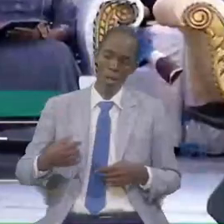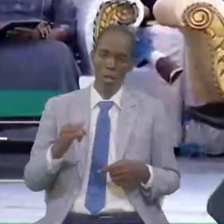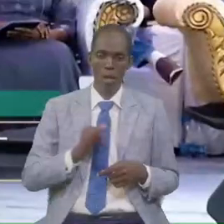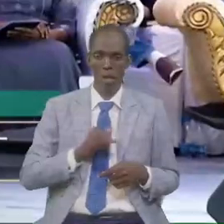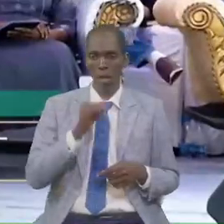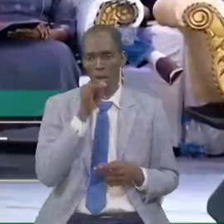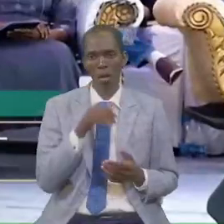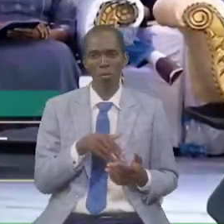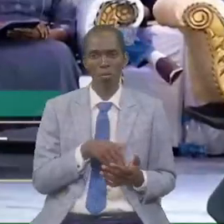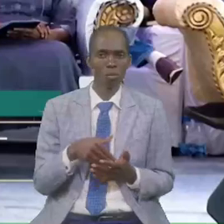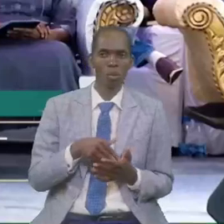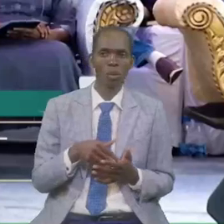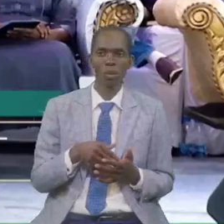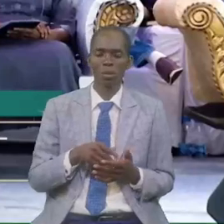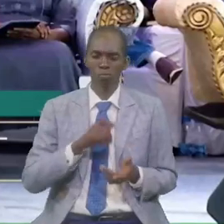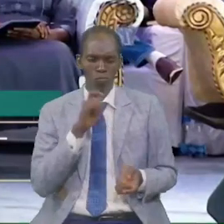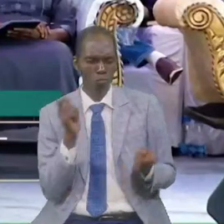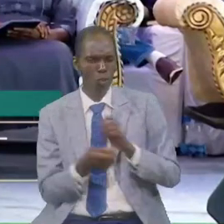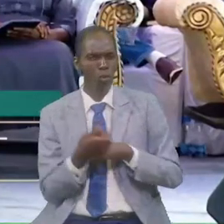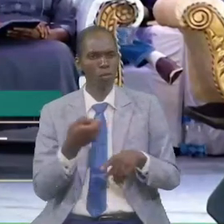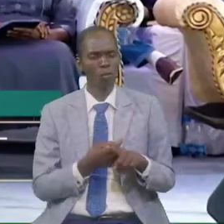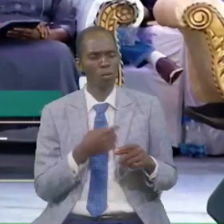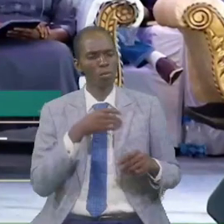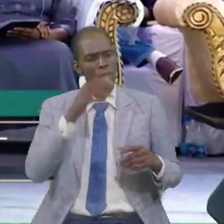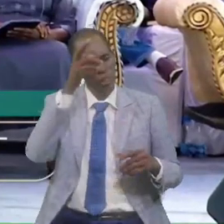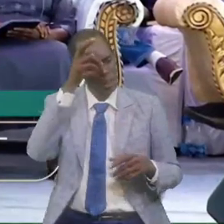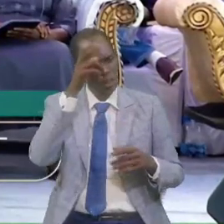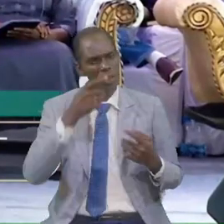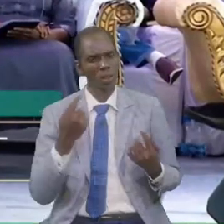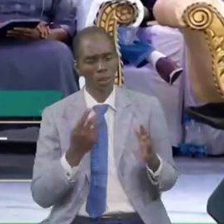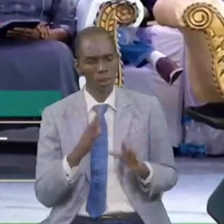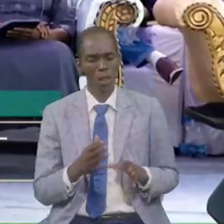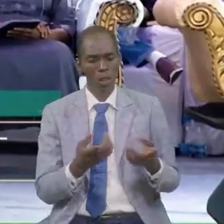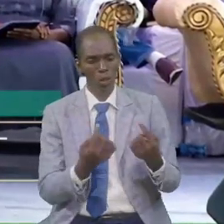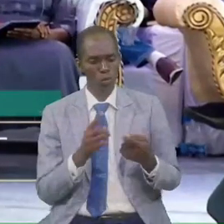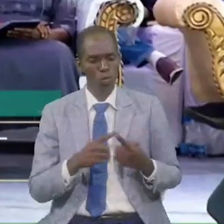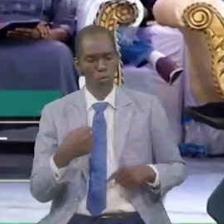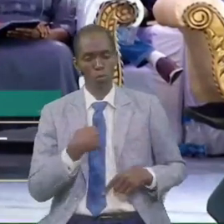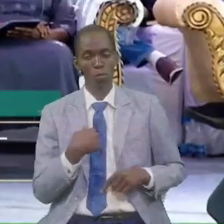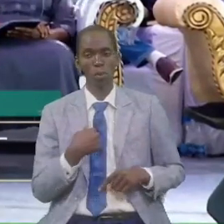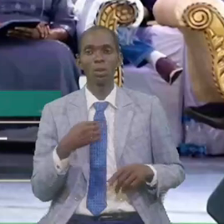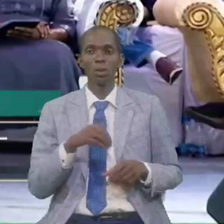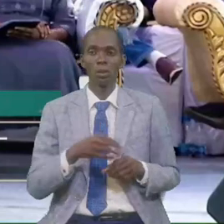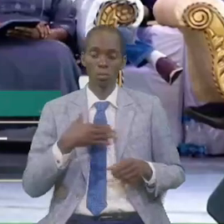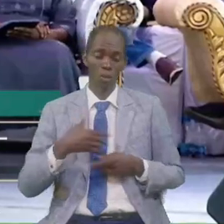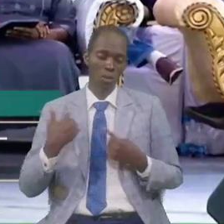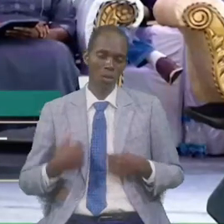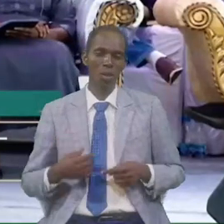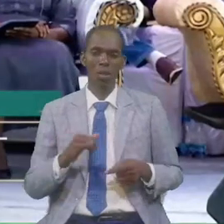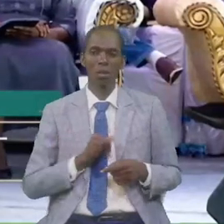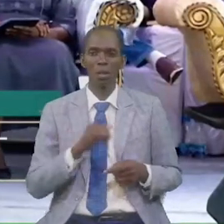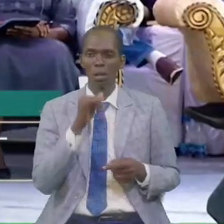Avec mon cœur, détourne-toi de tes péchés et reviens à moi, ton sauveur.